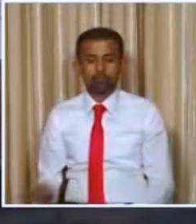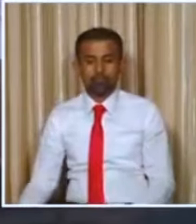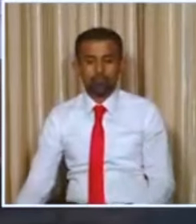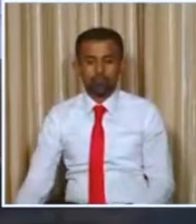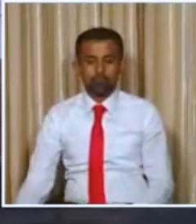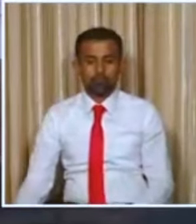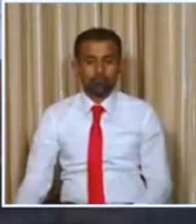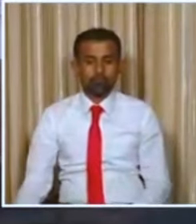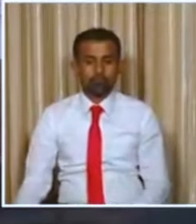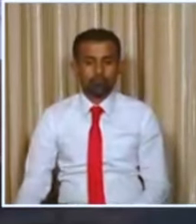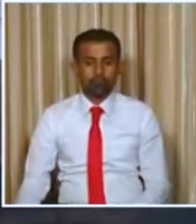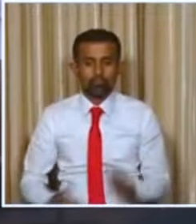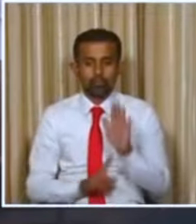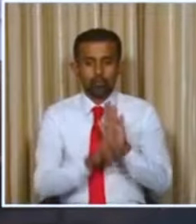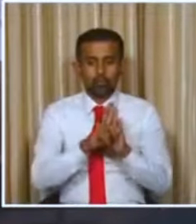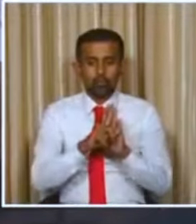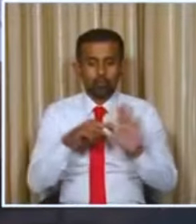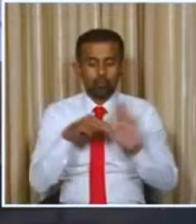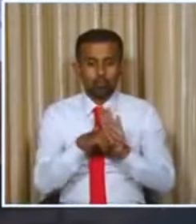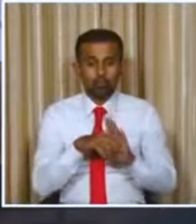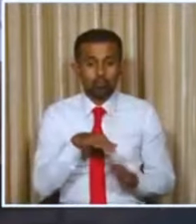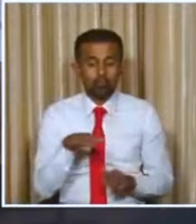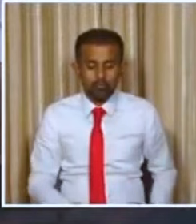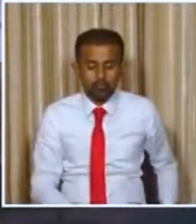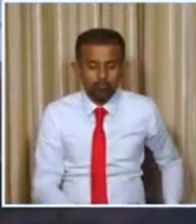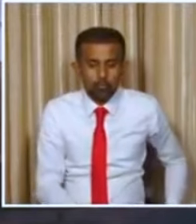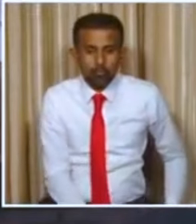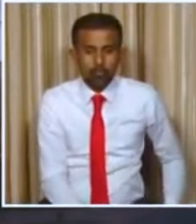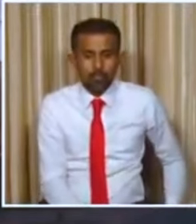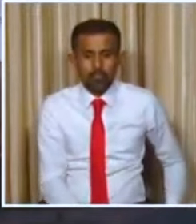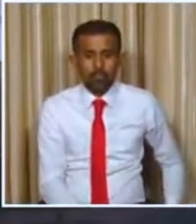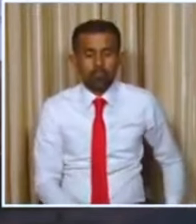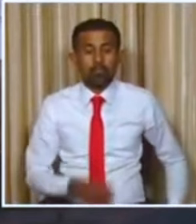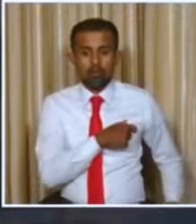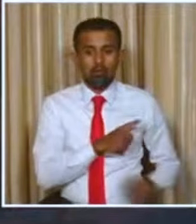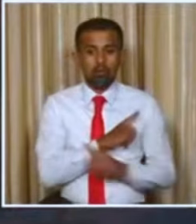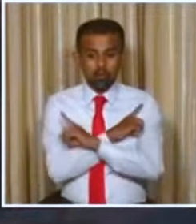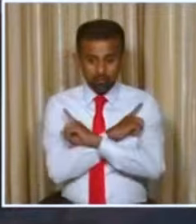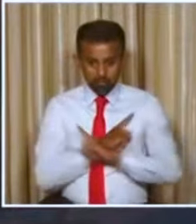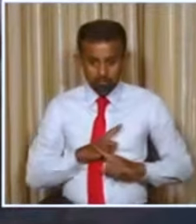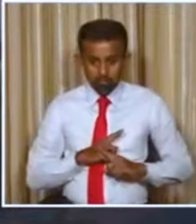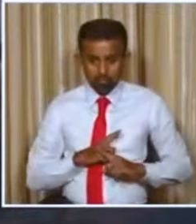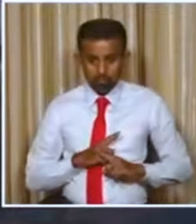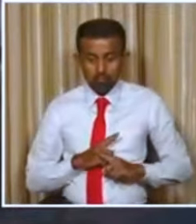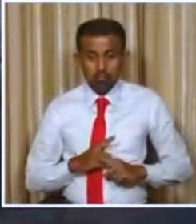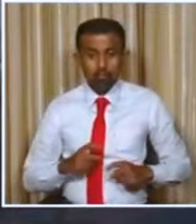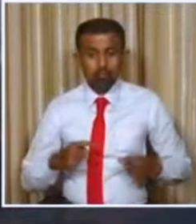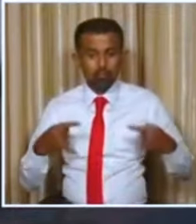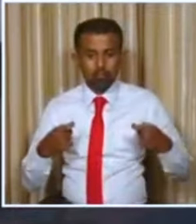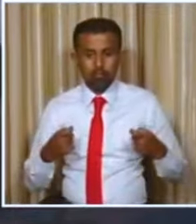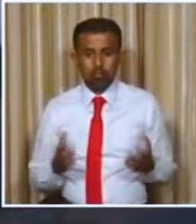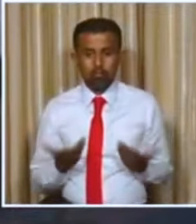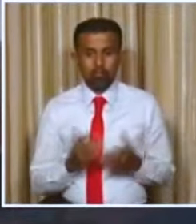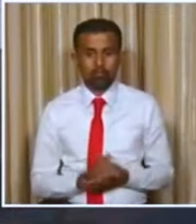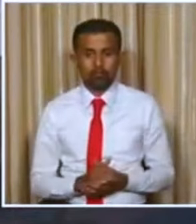தேசிய தலைவர் பிரபாகரன் அவர்கள் ஒரு ஆயுத போராட்டம் ஒன்றை நடத்தியிருந்தார். அந்த ஆயுத போராட்டம் உங்களுடைய